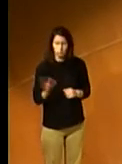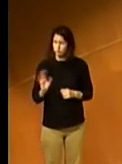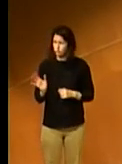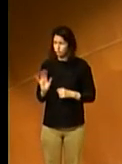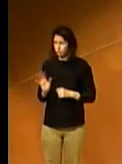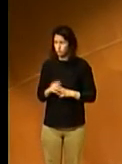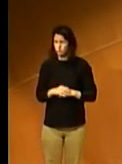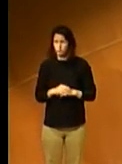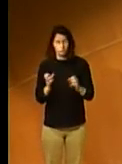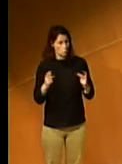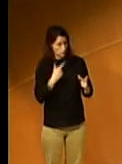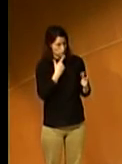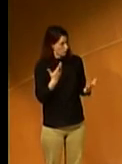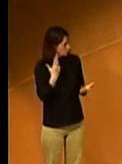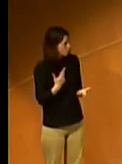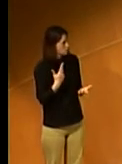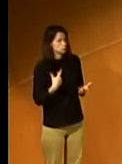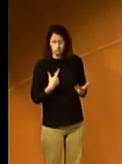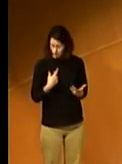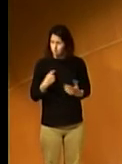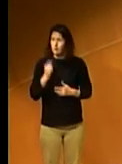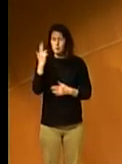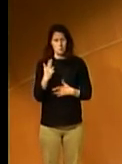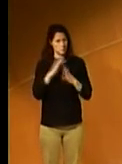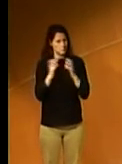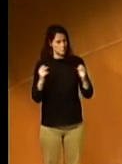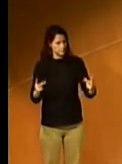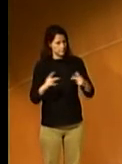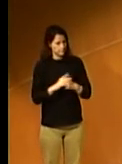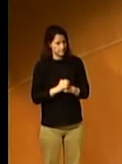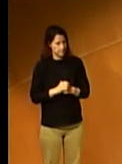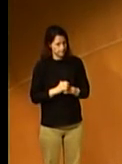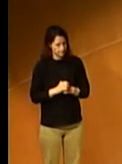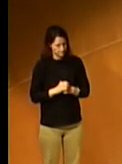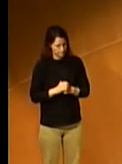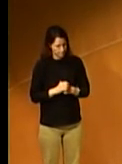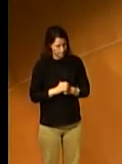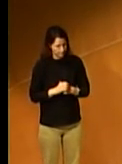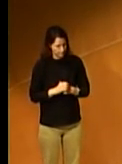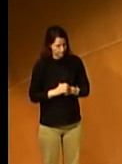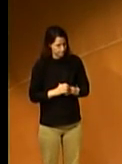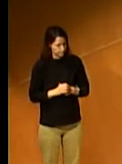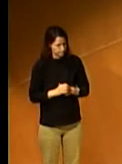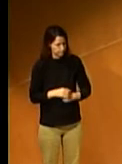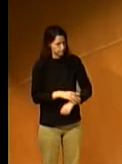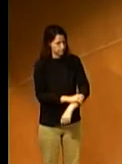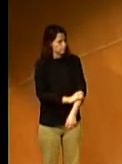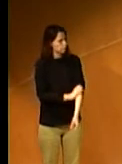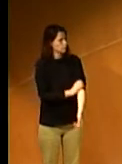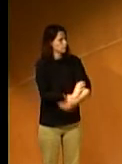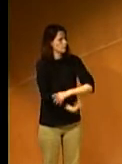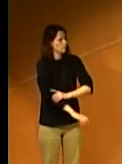Non ? On commence alors. Ok, donc on va commencer la première table ronde des